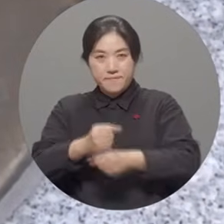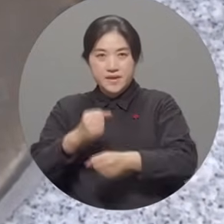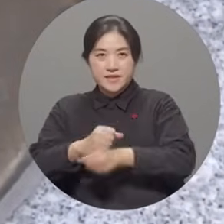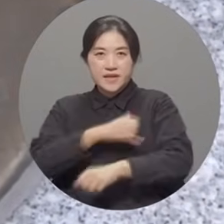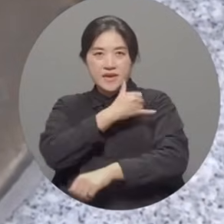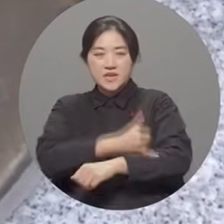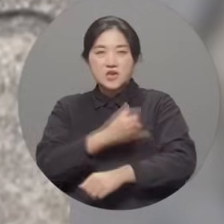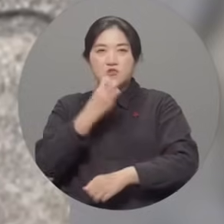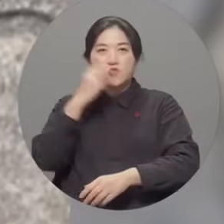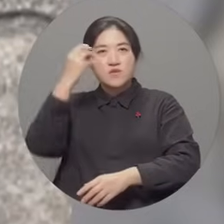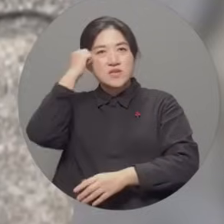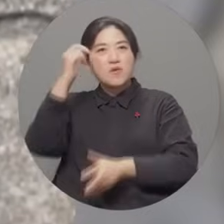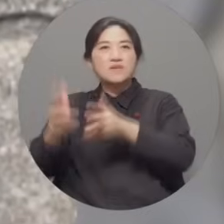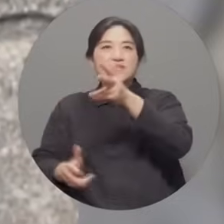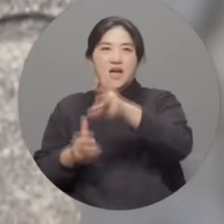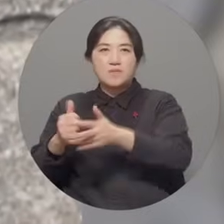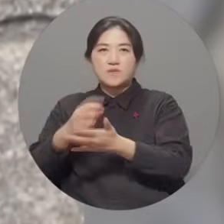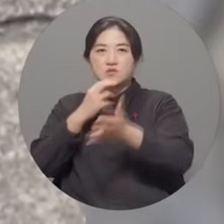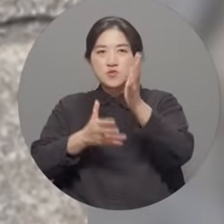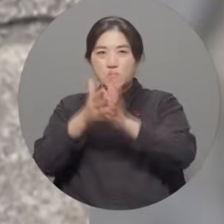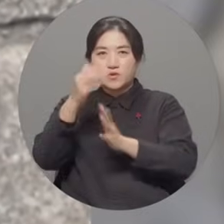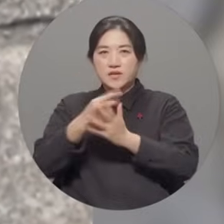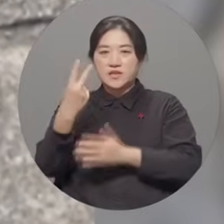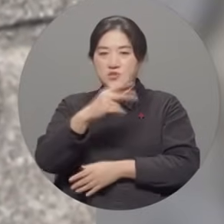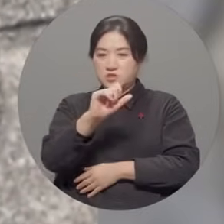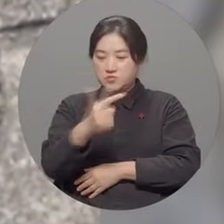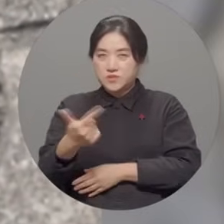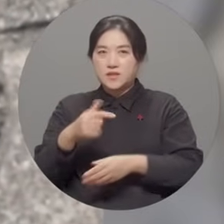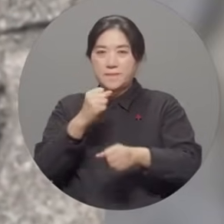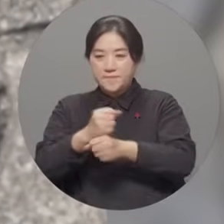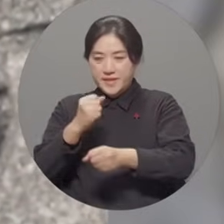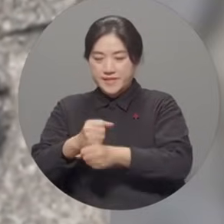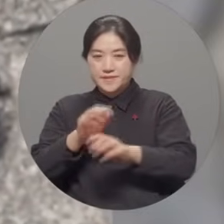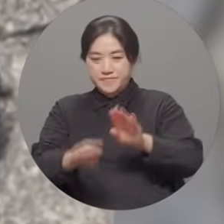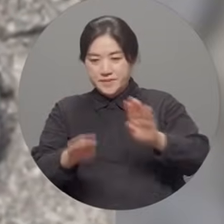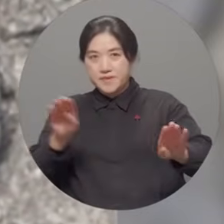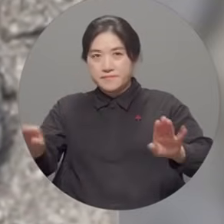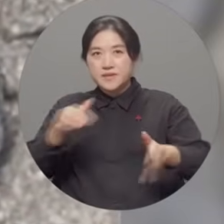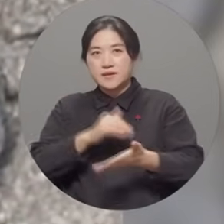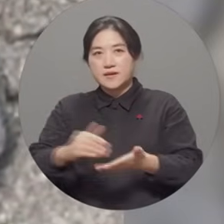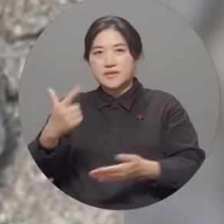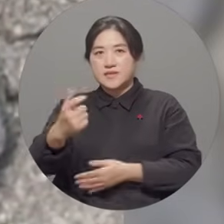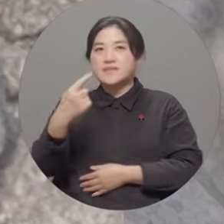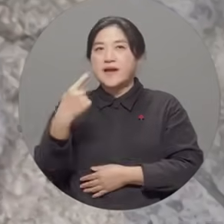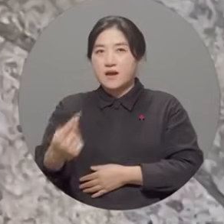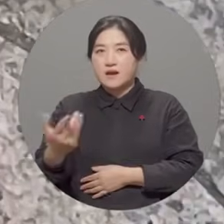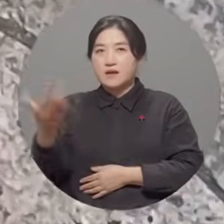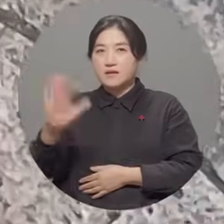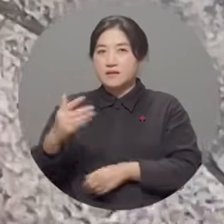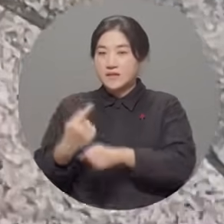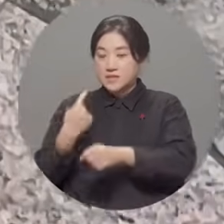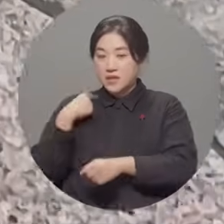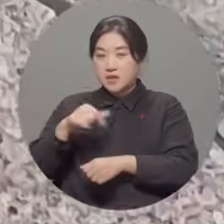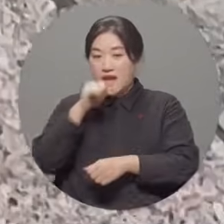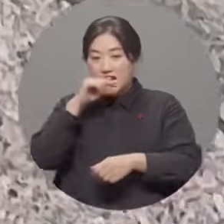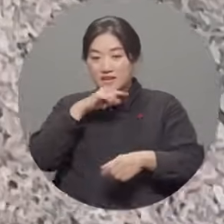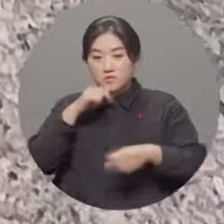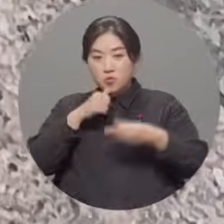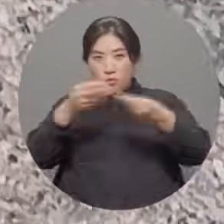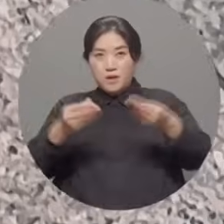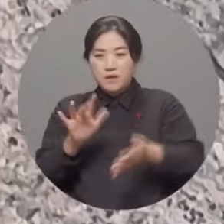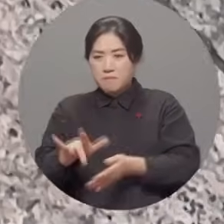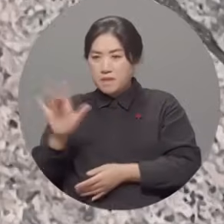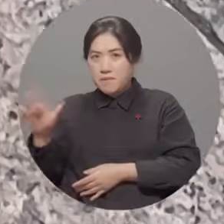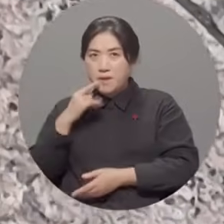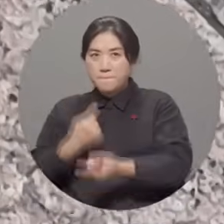기억 사업입니다. 서울시가 2016년부터 설치한 동판은 모두 61개. 하지만 지난해 동판이 사라졌다는 민원을